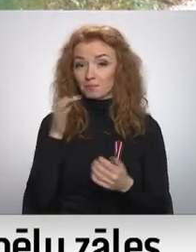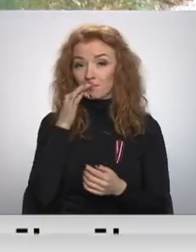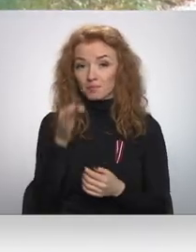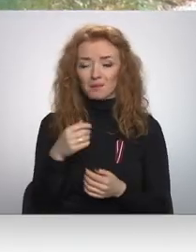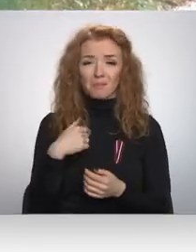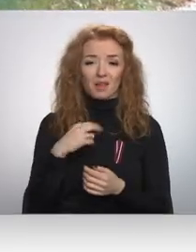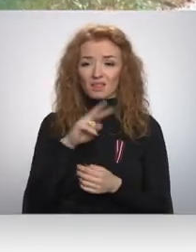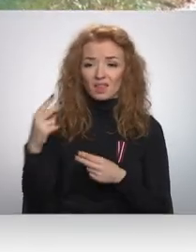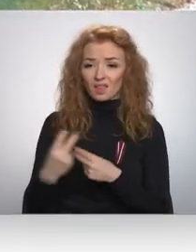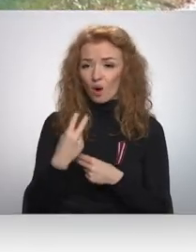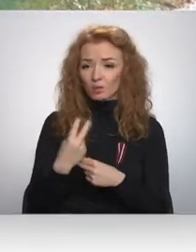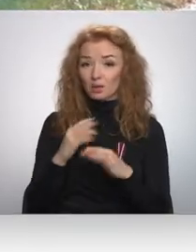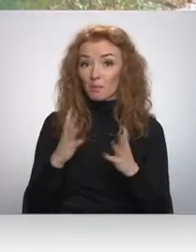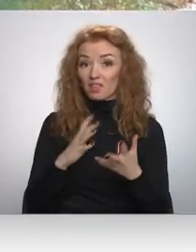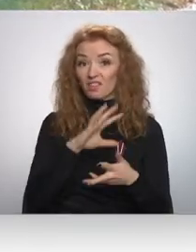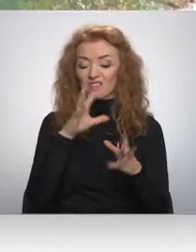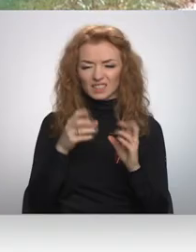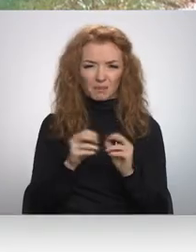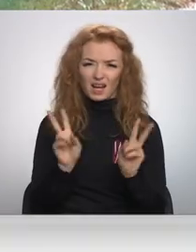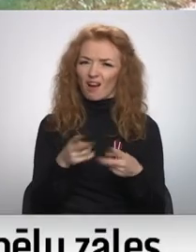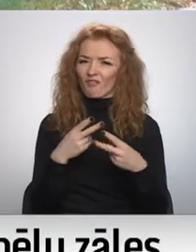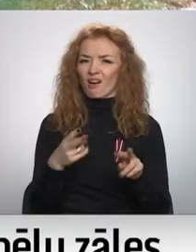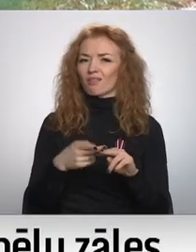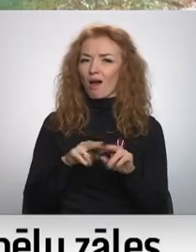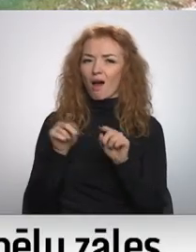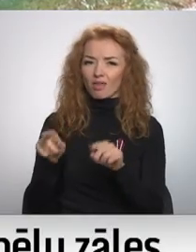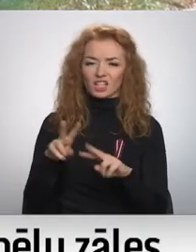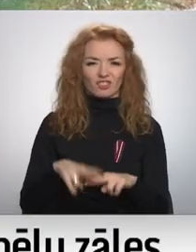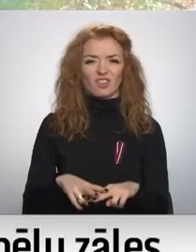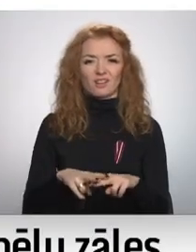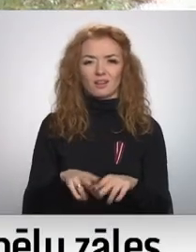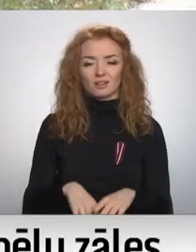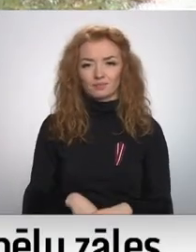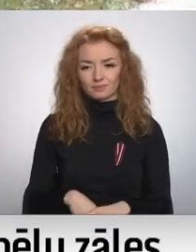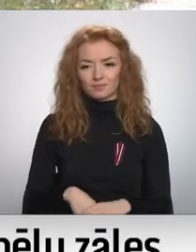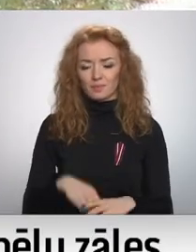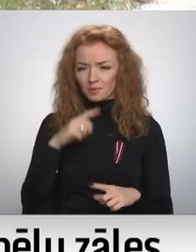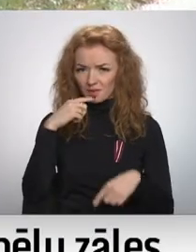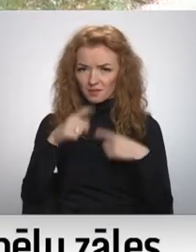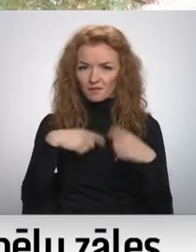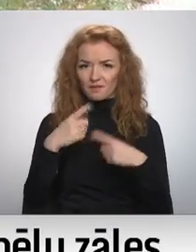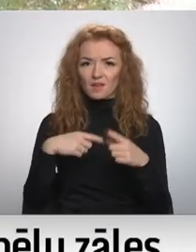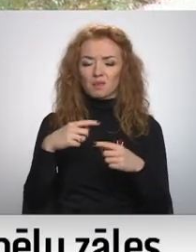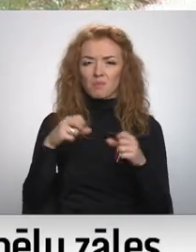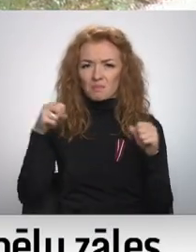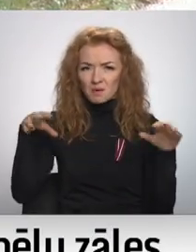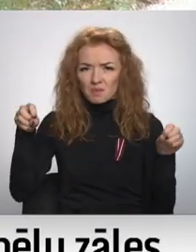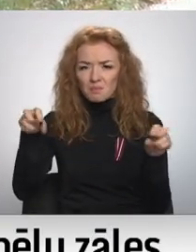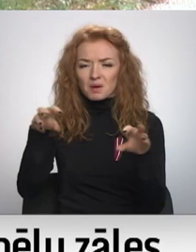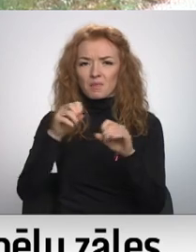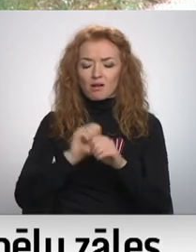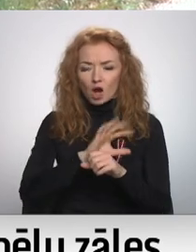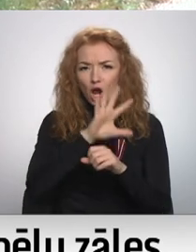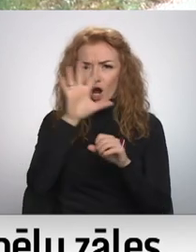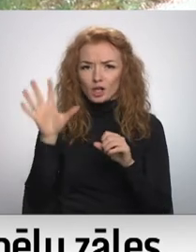vienas netraucēja, bet vispār nevajag tādas lietas, vispār nevajag. Vienmēr gaismas apgaismots,